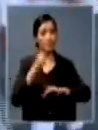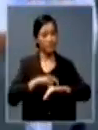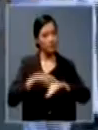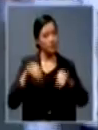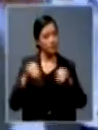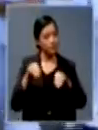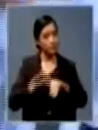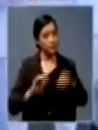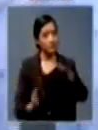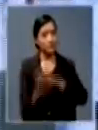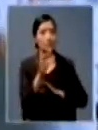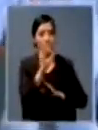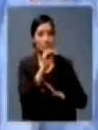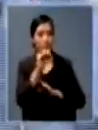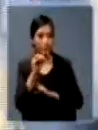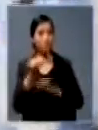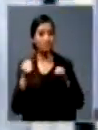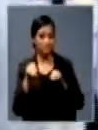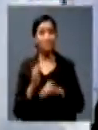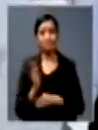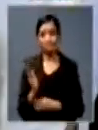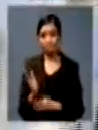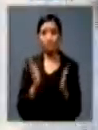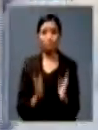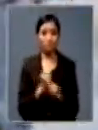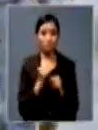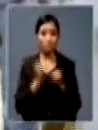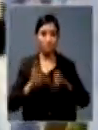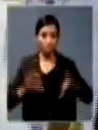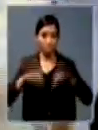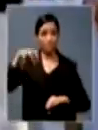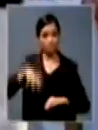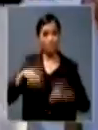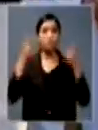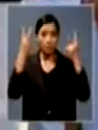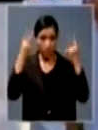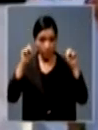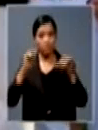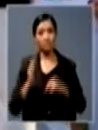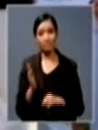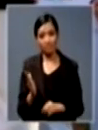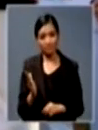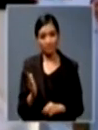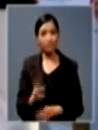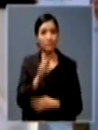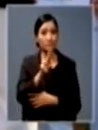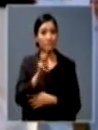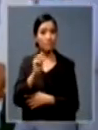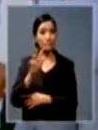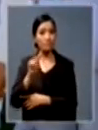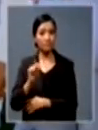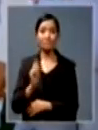กล้ๆจะ8โมงเช้านะครับก็ข้าราชการสำนักนายกรัฐมนตรีนะครับบรรดาท่านรัฐมนตรีนะ